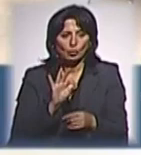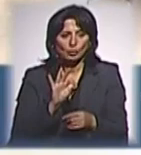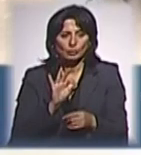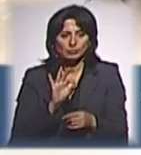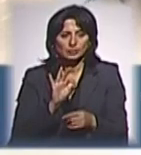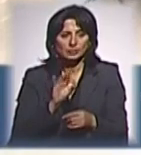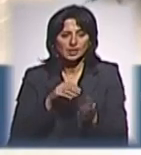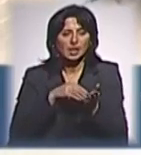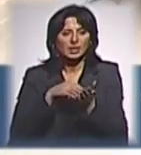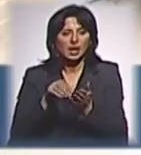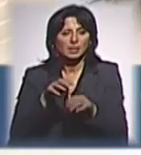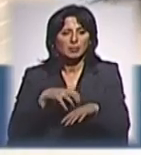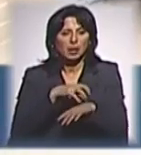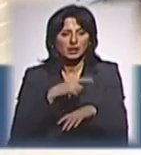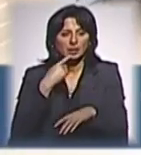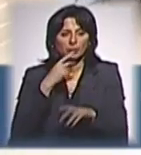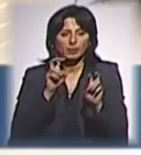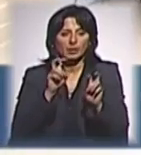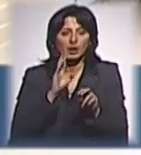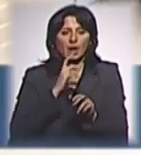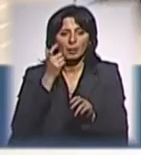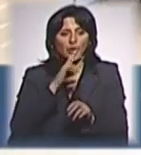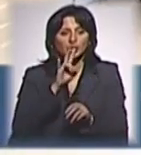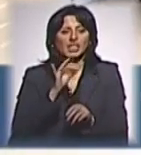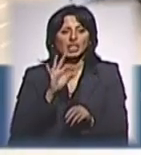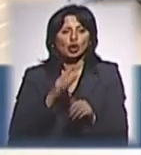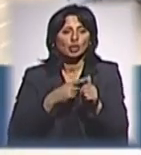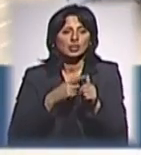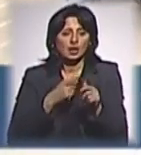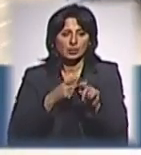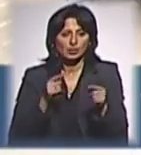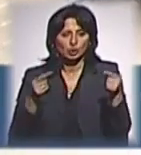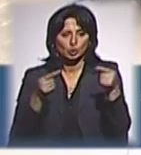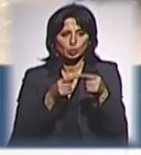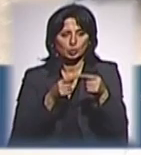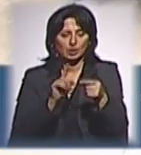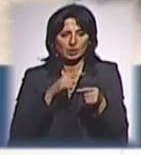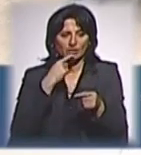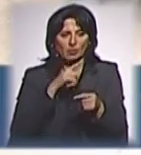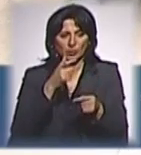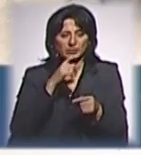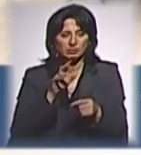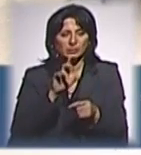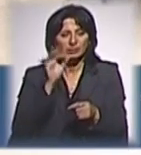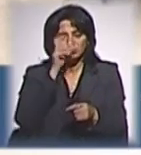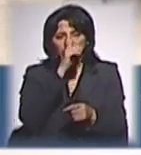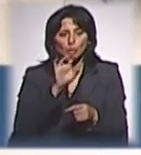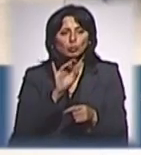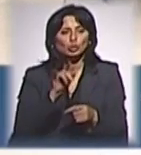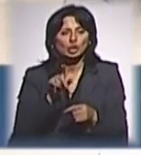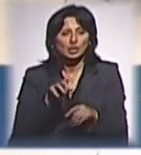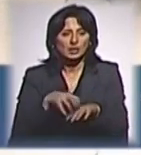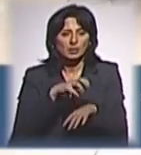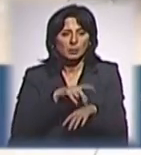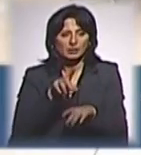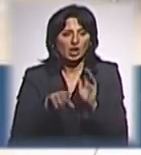მიერ ნაკიდ პარტიაზე, რომელსაც დაერქვა ქალბატონ ნინოს სახელი. ეს არის ზუსტად რასაც ვამბობ, იმიტომ რომ არც ქალბატონ ნინოს